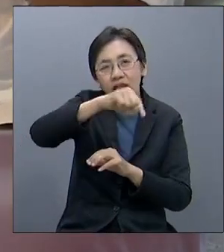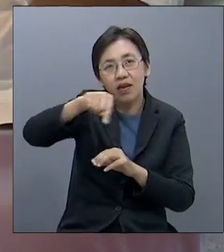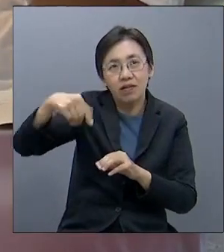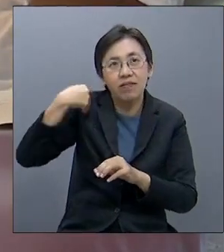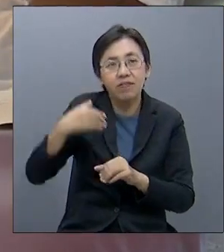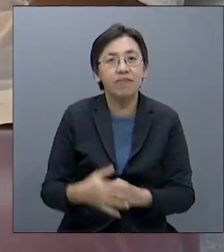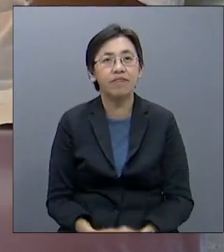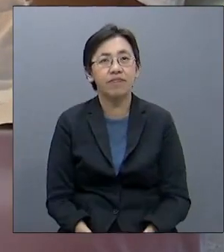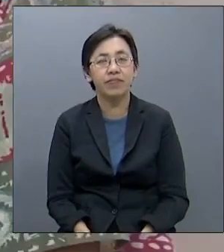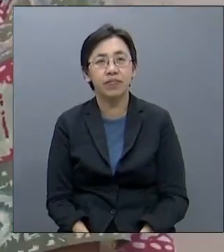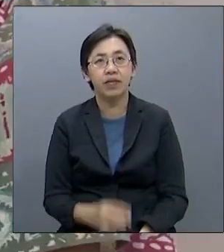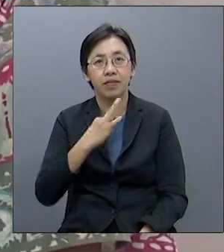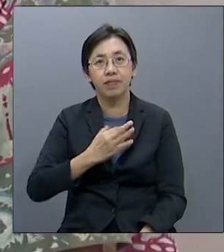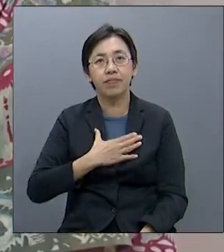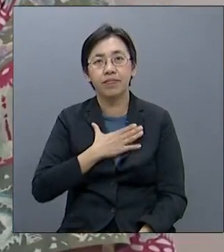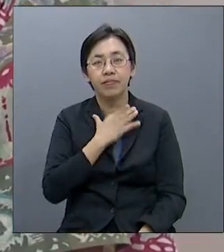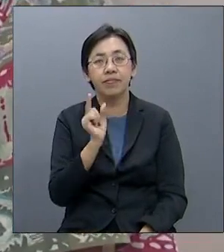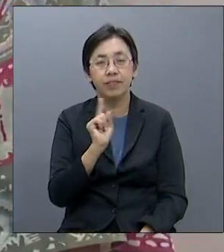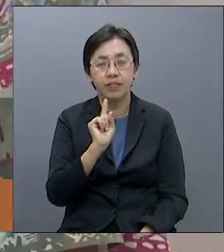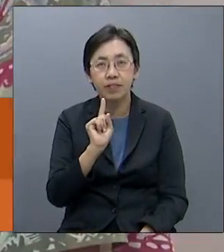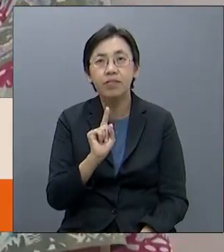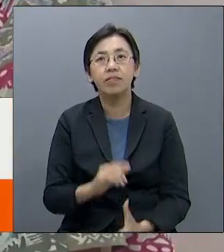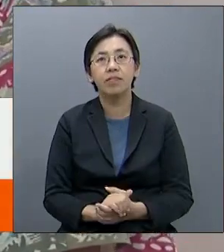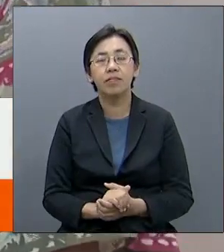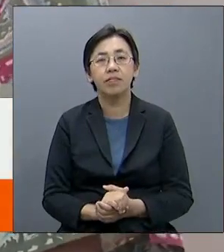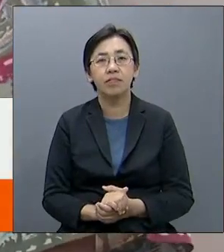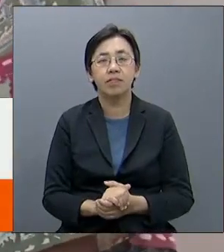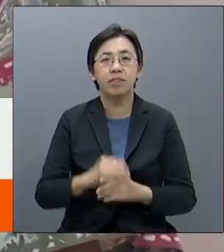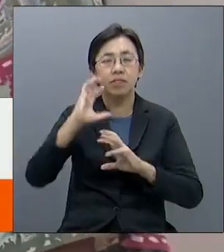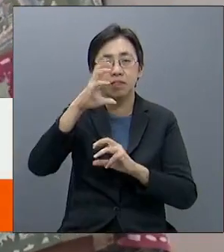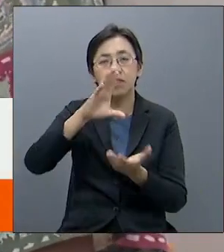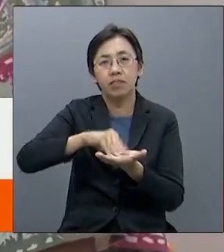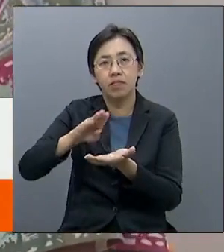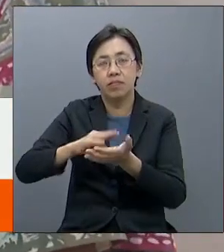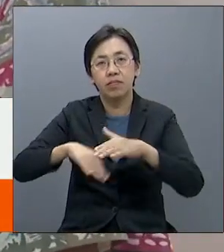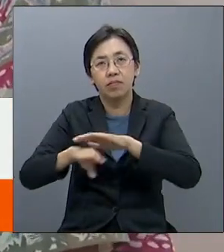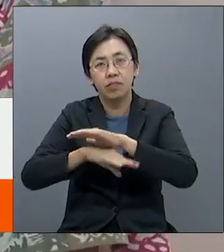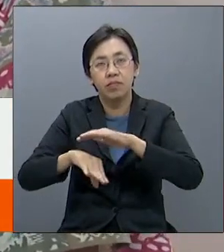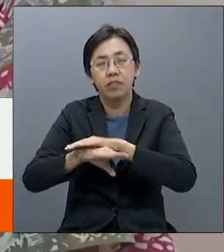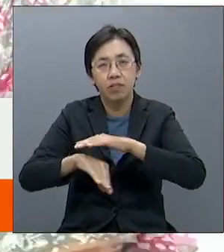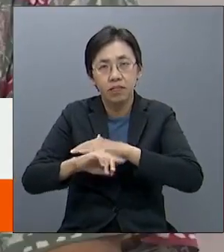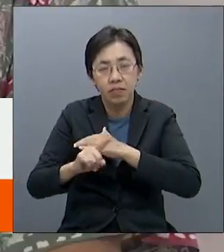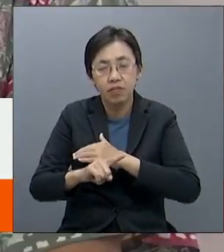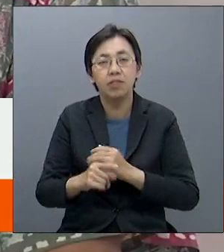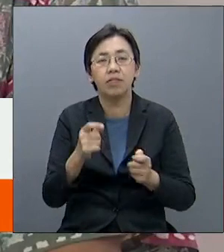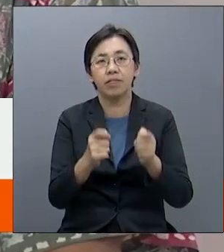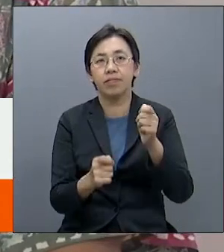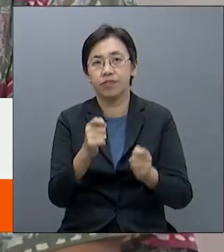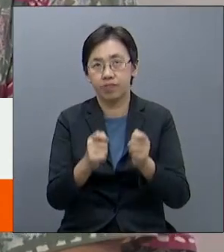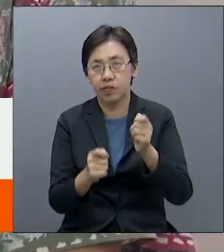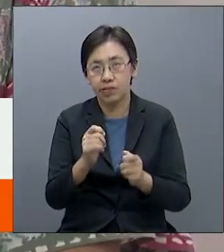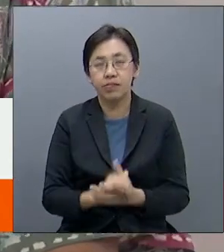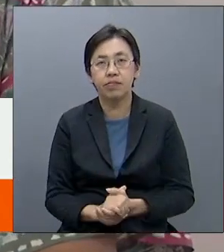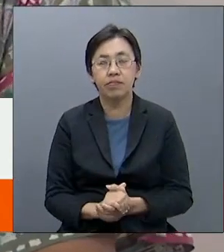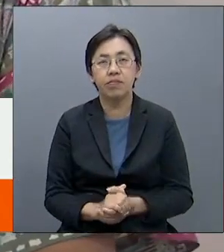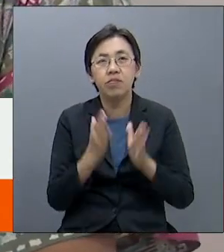เป็นความภูมิใจของเราที่สามารถจะมีหนังตั้งเรื่องหนึ่งที่บันทึกความเป็นหนังตะลุงคนรุ่นหลังๆเนี้